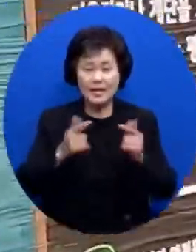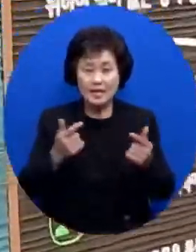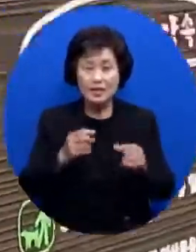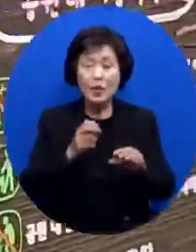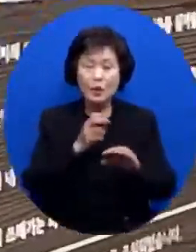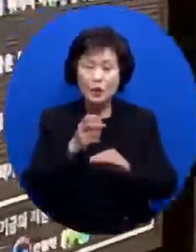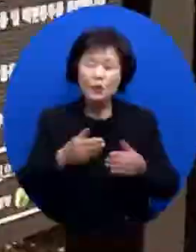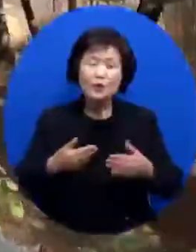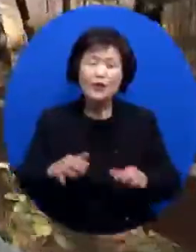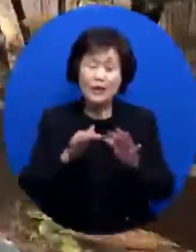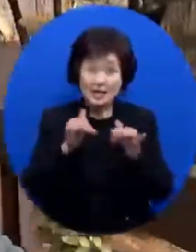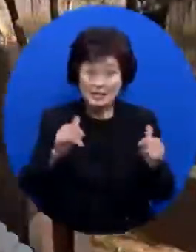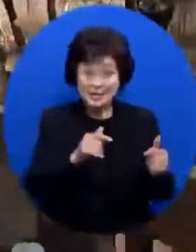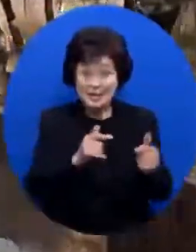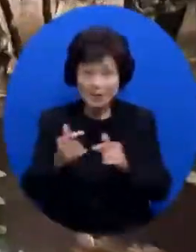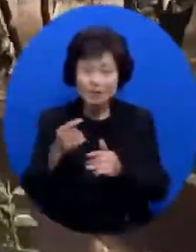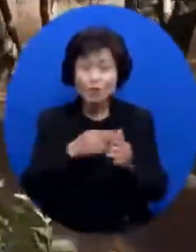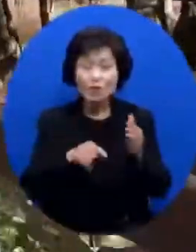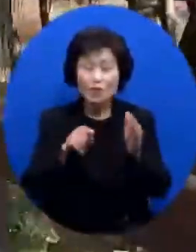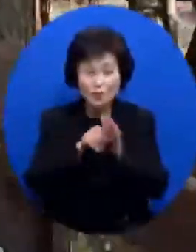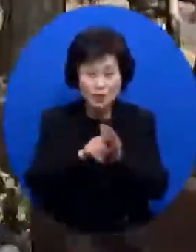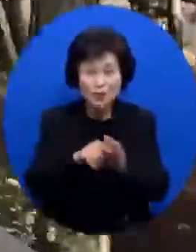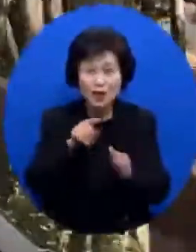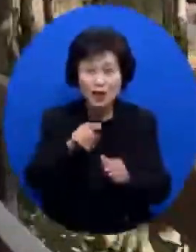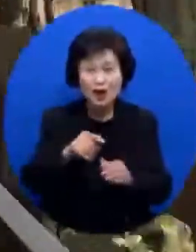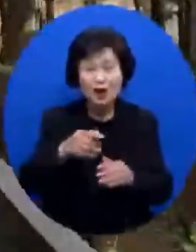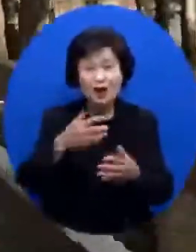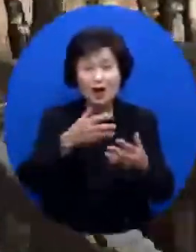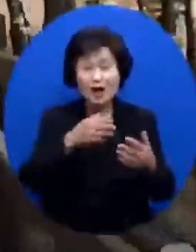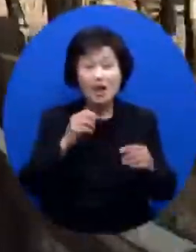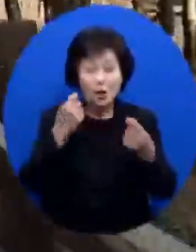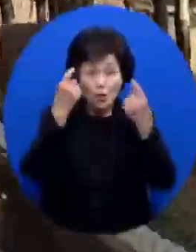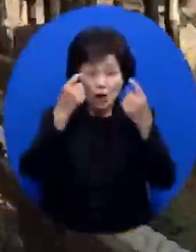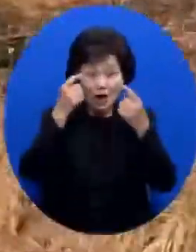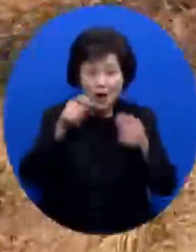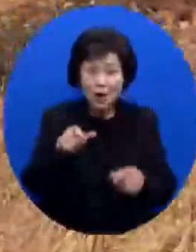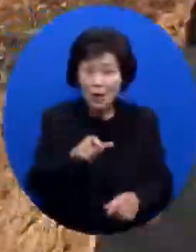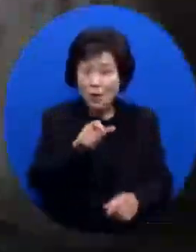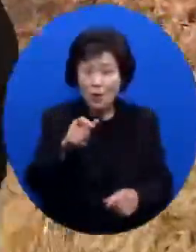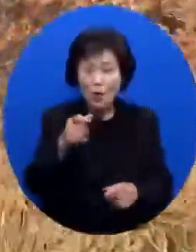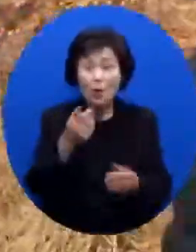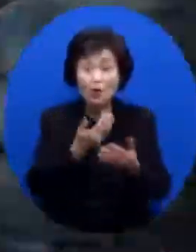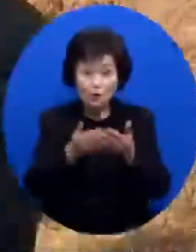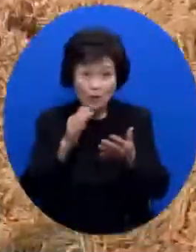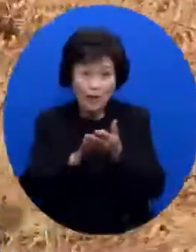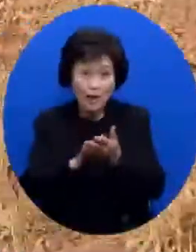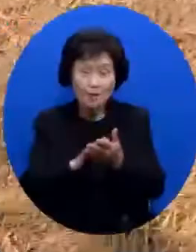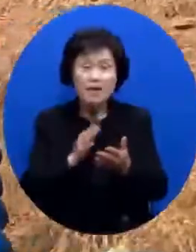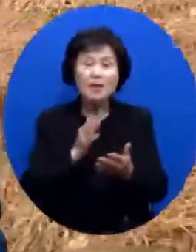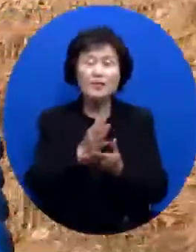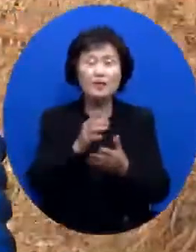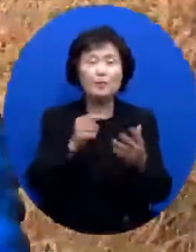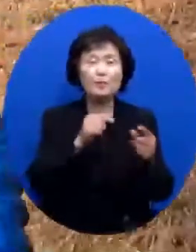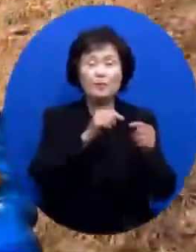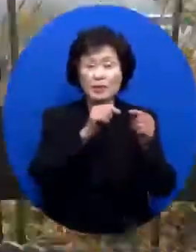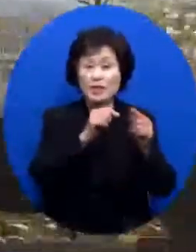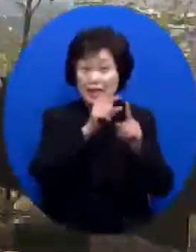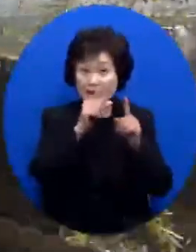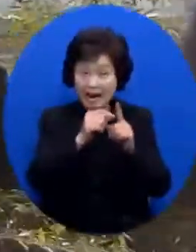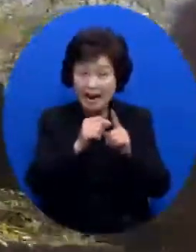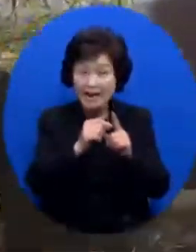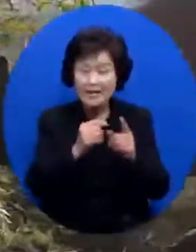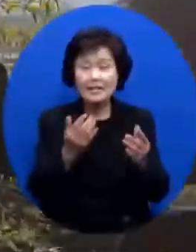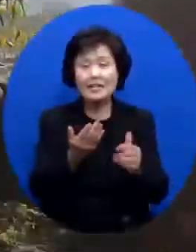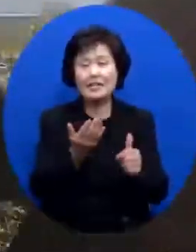환경을 위한 이지트립은 지자체의 무장애 관광코스 개발, 장애인 크리에이터와 전문 가이드 양성 등 다양한